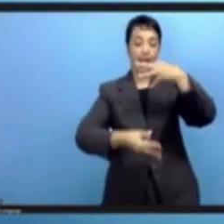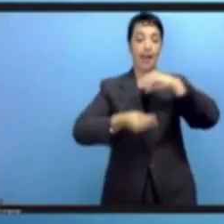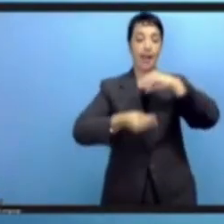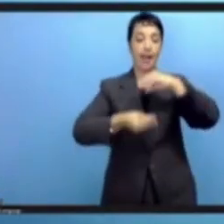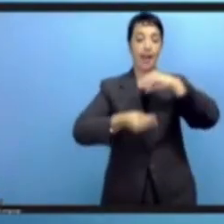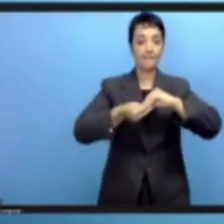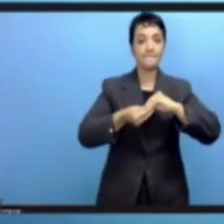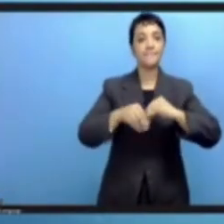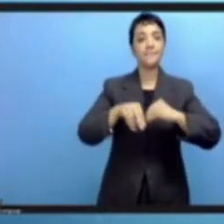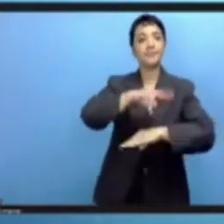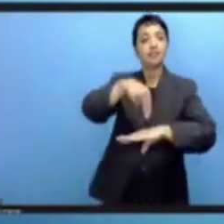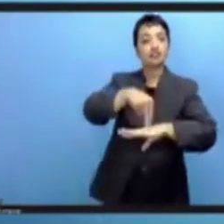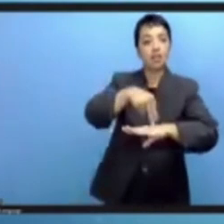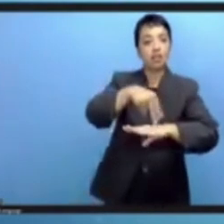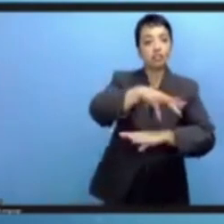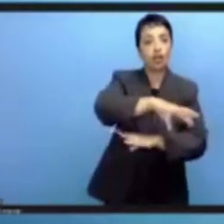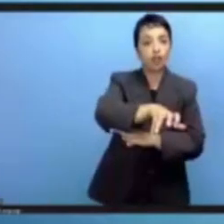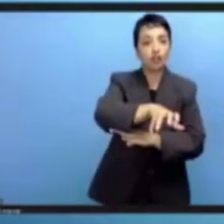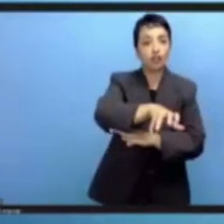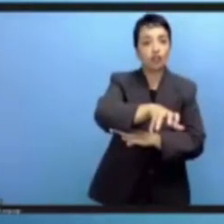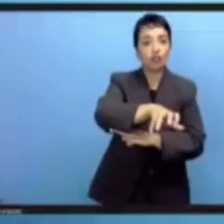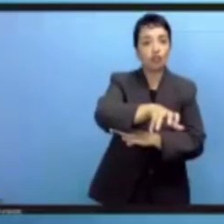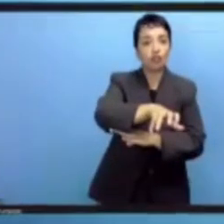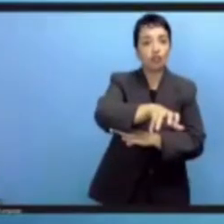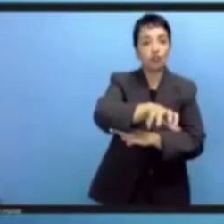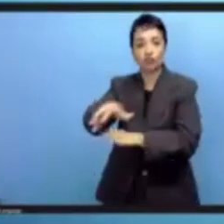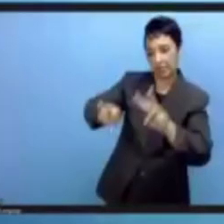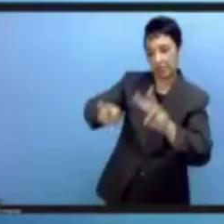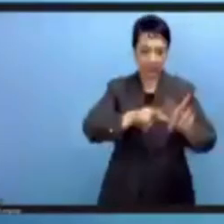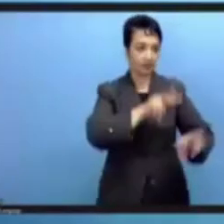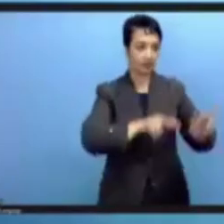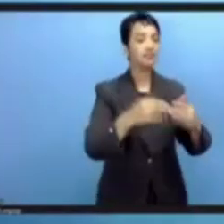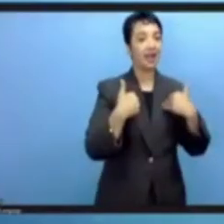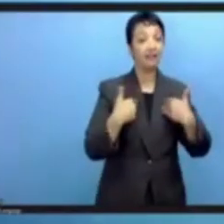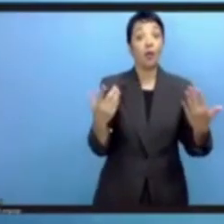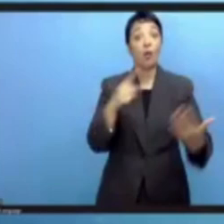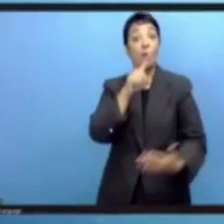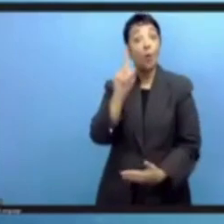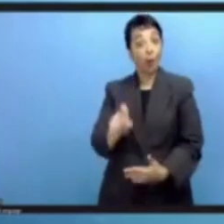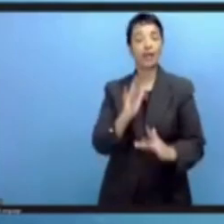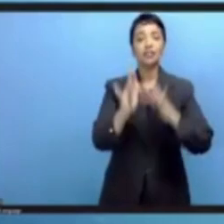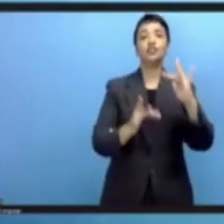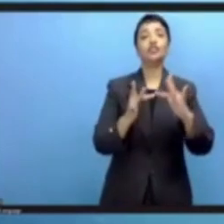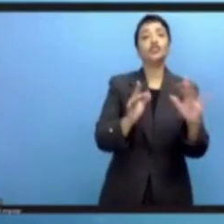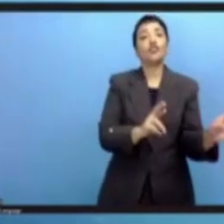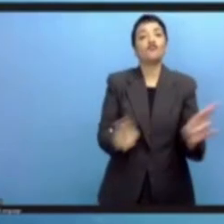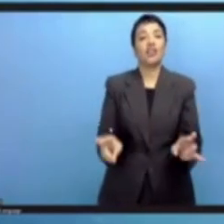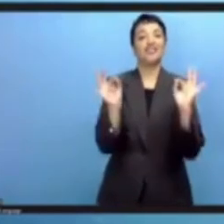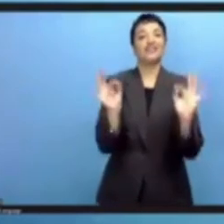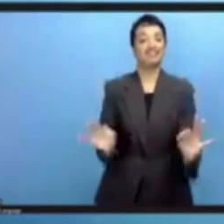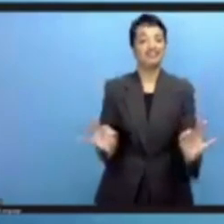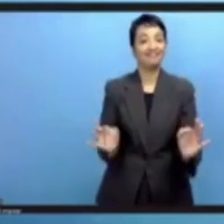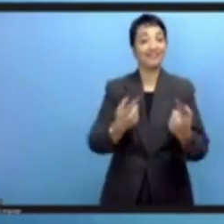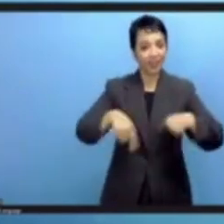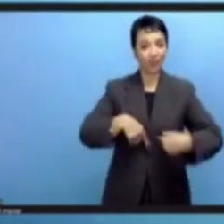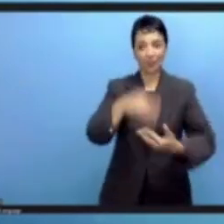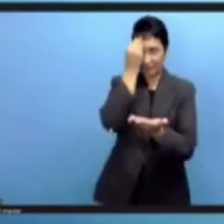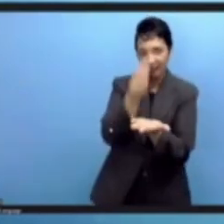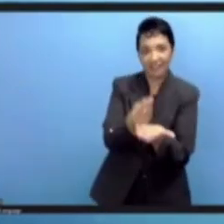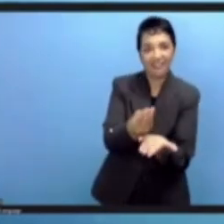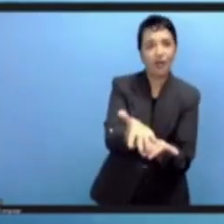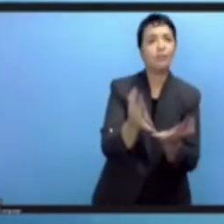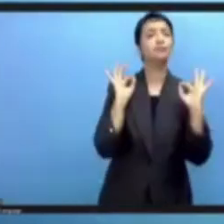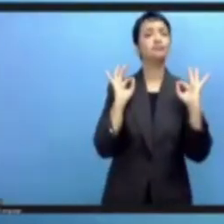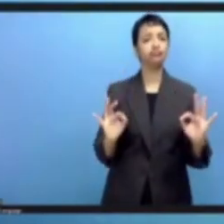multiples, au nombre de 303, des indicateurs que nous avons élaborés pour établir et